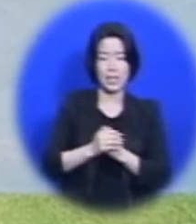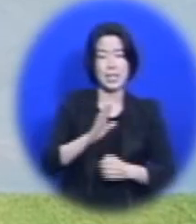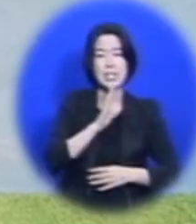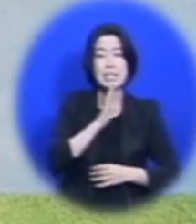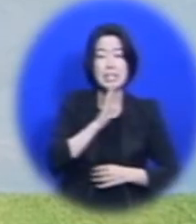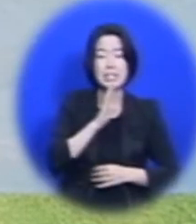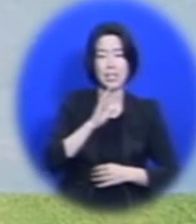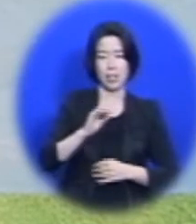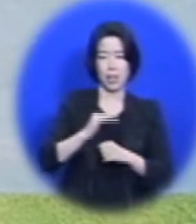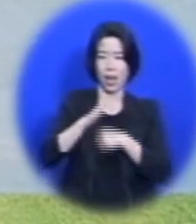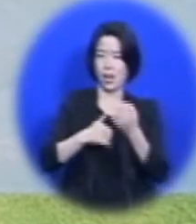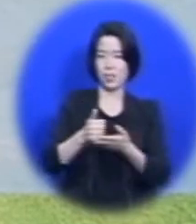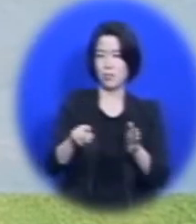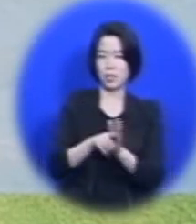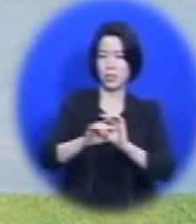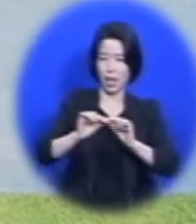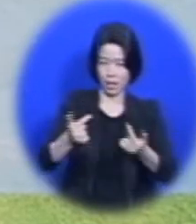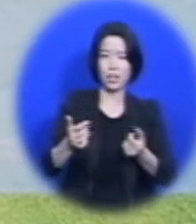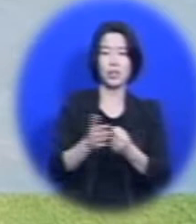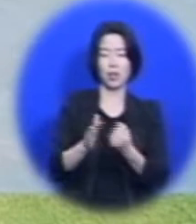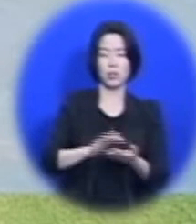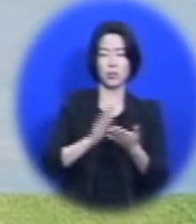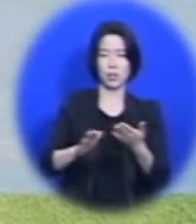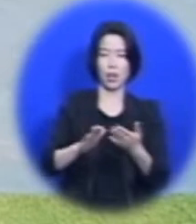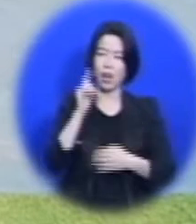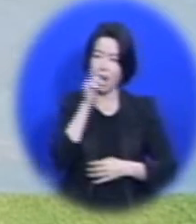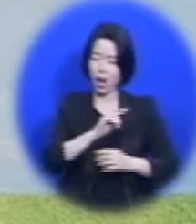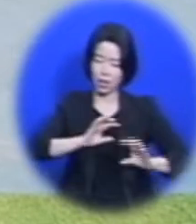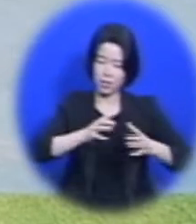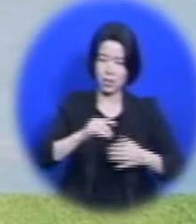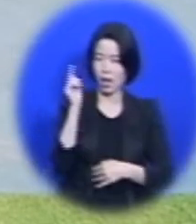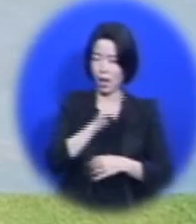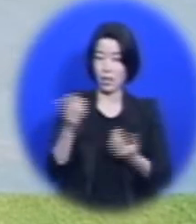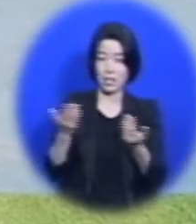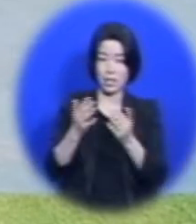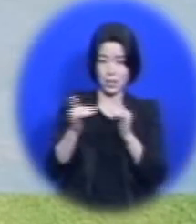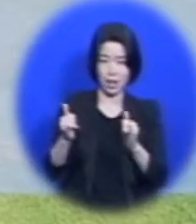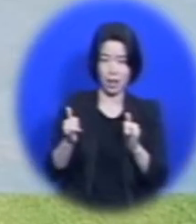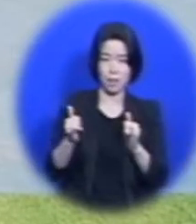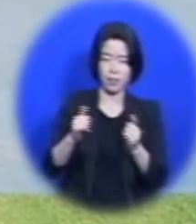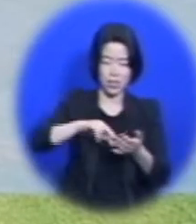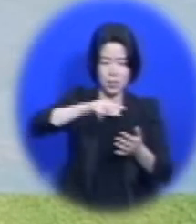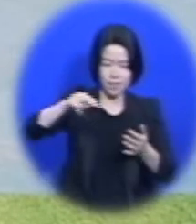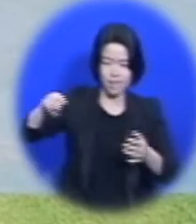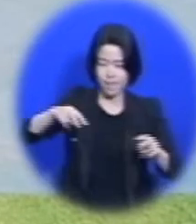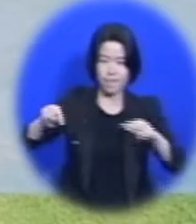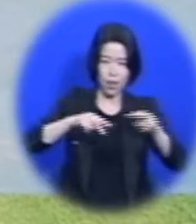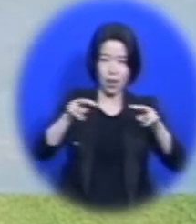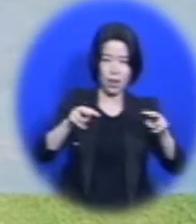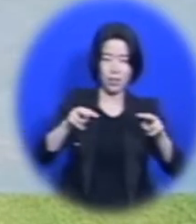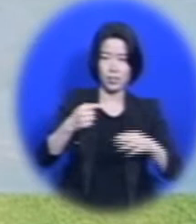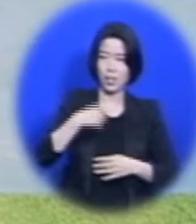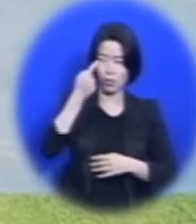실제로는 하나님을 안 믿기 때문입니다. 악한 세상, 악한 사람들은 활기치는 모습은 내 눈에